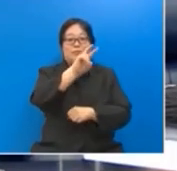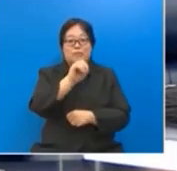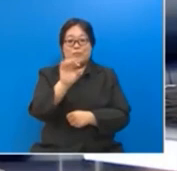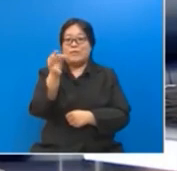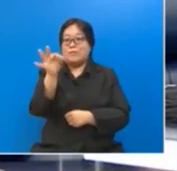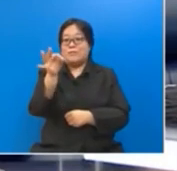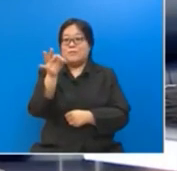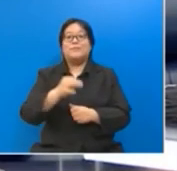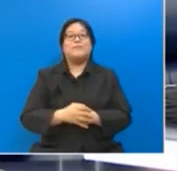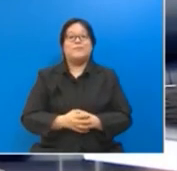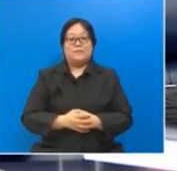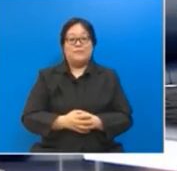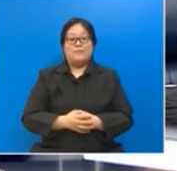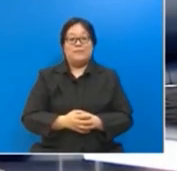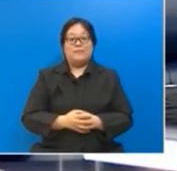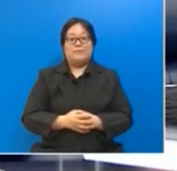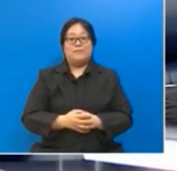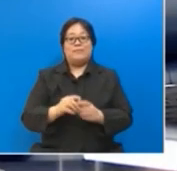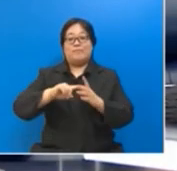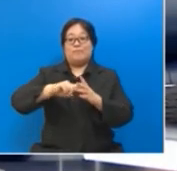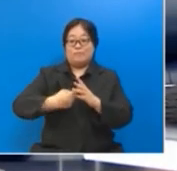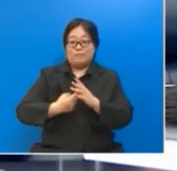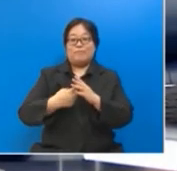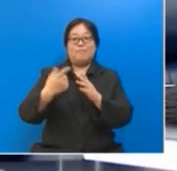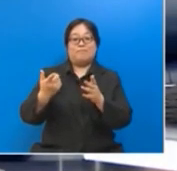2019. Maka sejak tahun